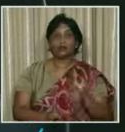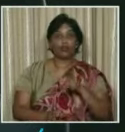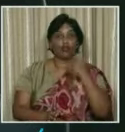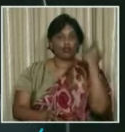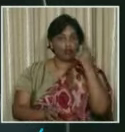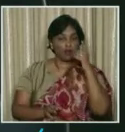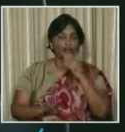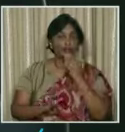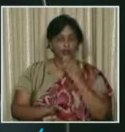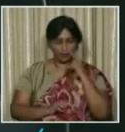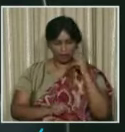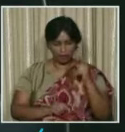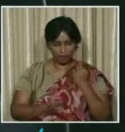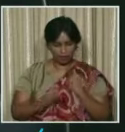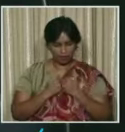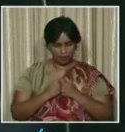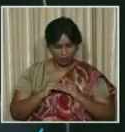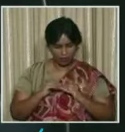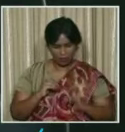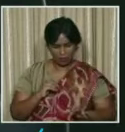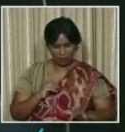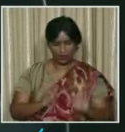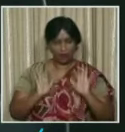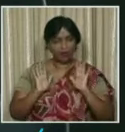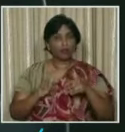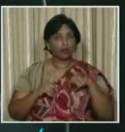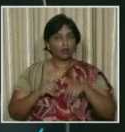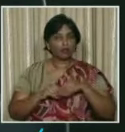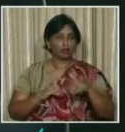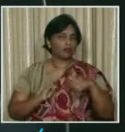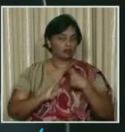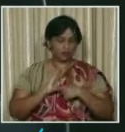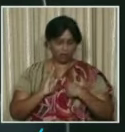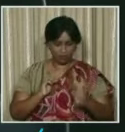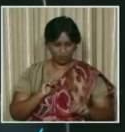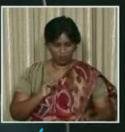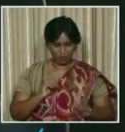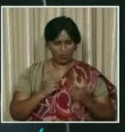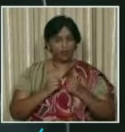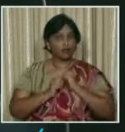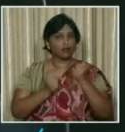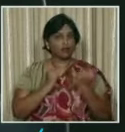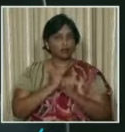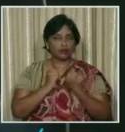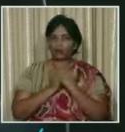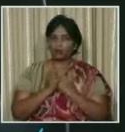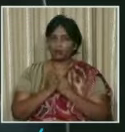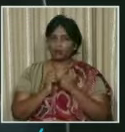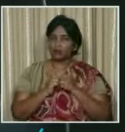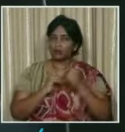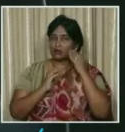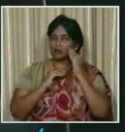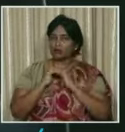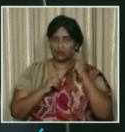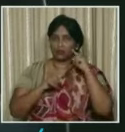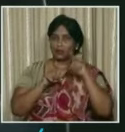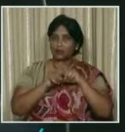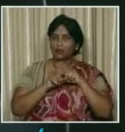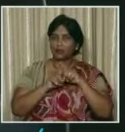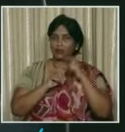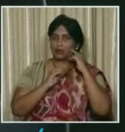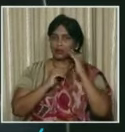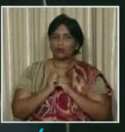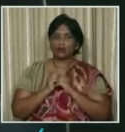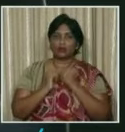ගැනීමත් ඇමරිකාවේ ඒ විමර්ශන කටයුතු කරන්නට පටන් ගත්තා. මේ රටේ සහයෝගයක් නැති හින්දා ඒ විමර්ශන කටයුතු අඩාල වෙලා තියෙනවා.